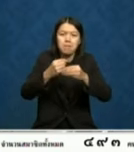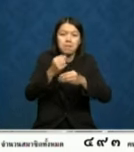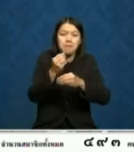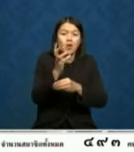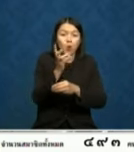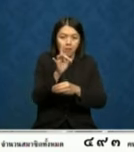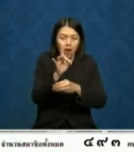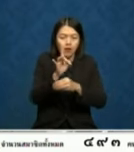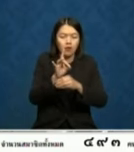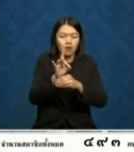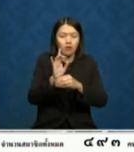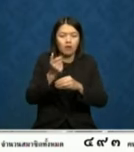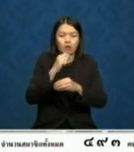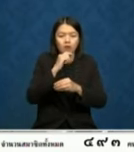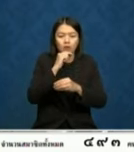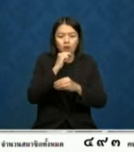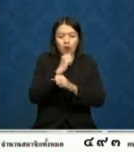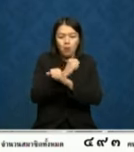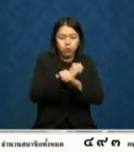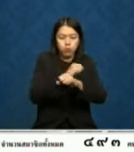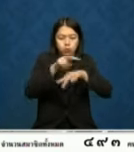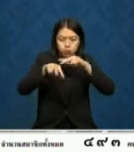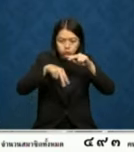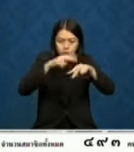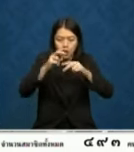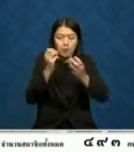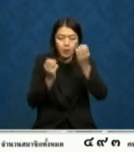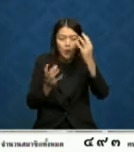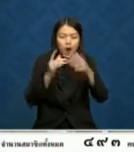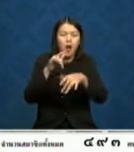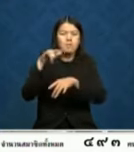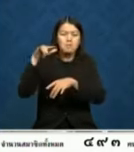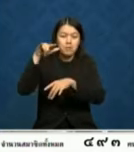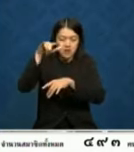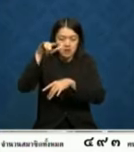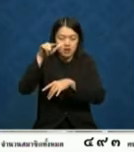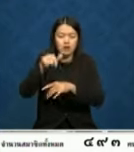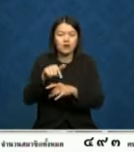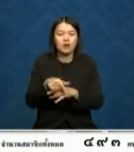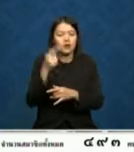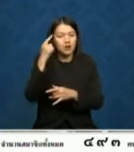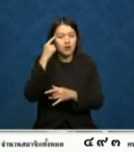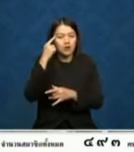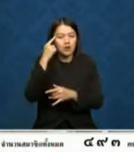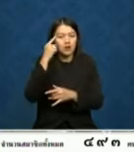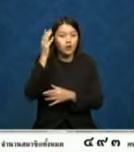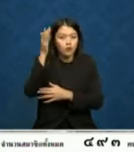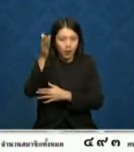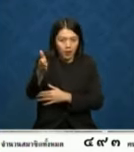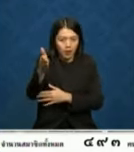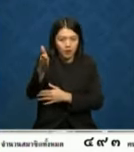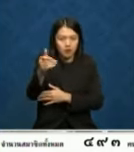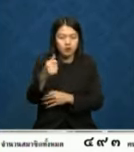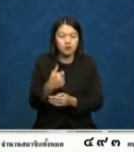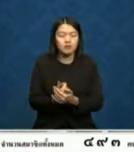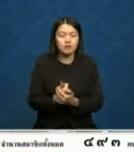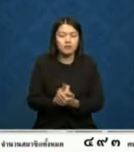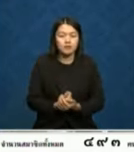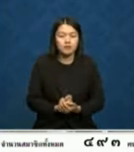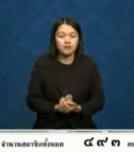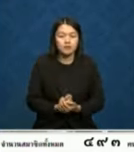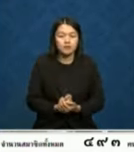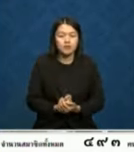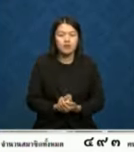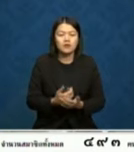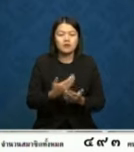เป็นต้นไปด้วยการปกป้องคุ้มครองและดูแลด้วยวิธีการบินแน่นอนครับสิ่งที่ต้องตามมาในอนาคตก็คือเรื่องของ